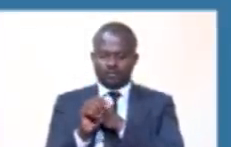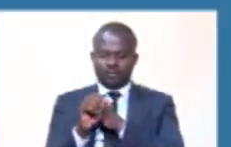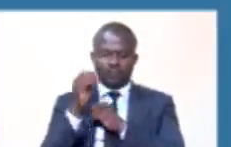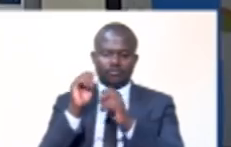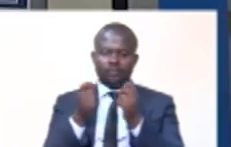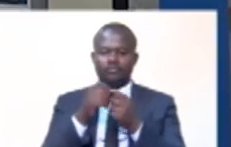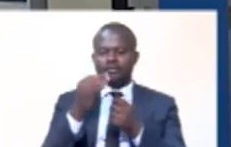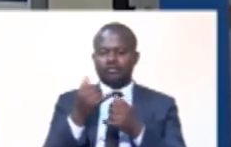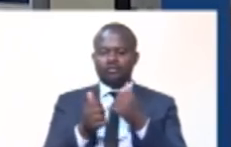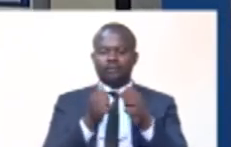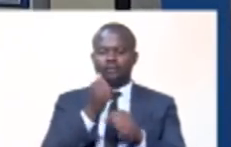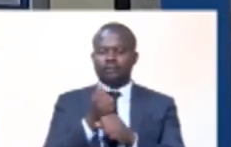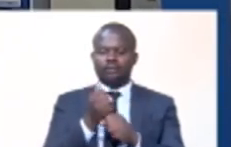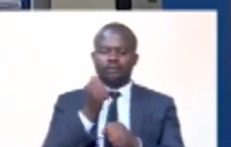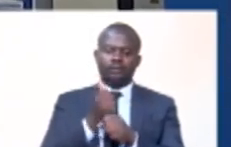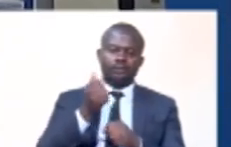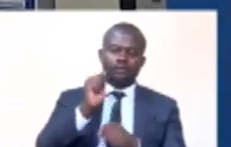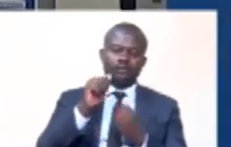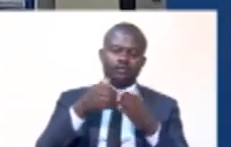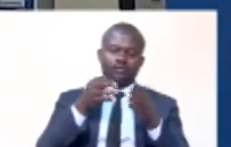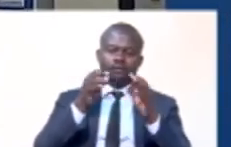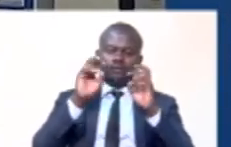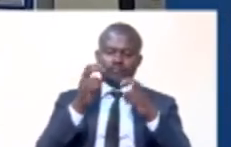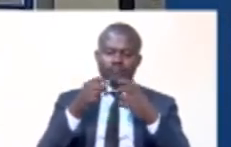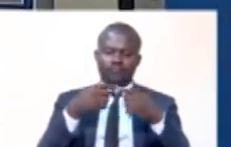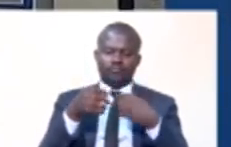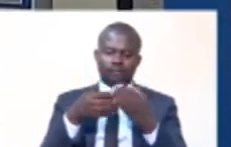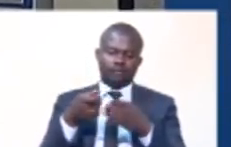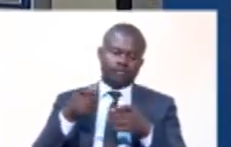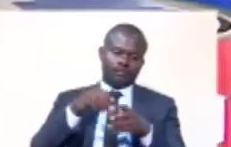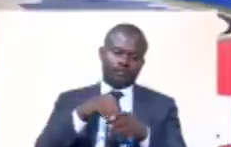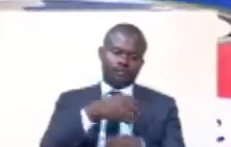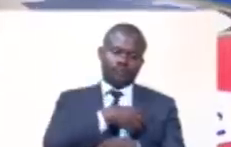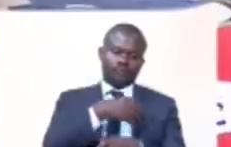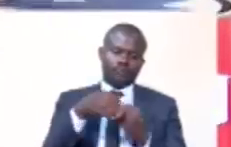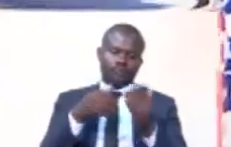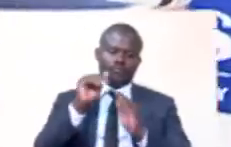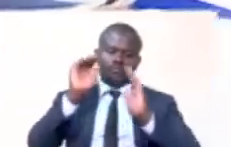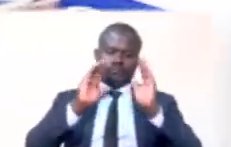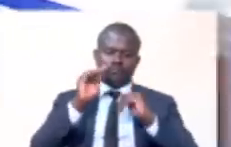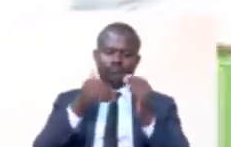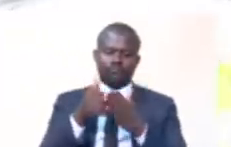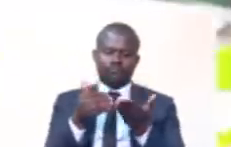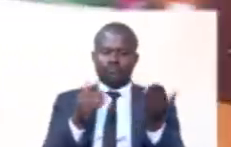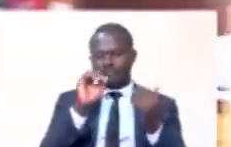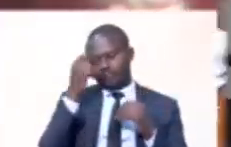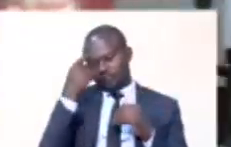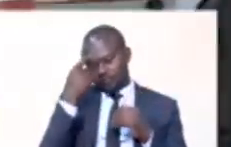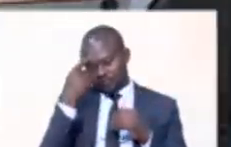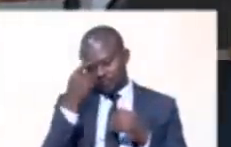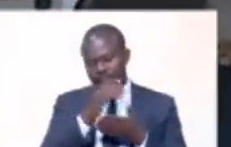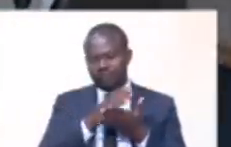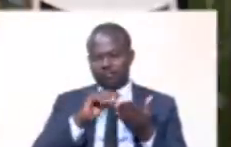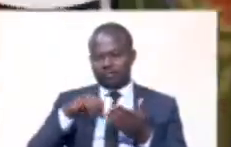mwaka. Abikorera basobanura ko gukomeza kuzahuka k'ubukungu kwagiye kugirwamo uruhare rukomeye no kuba leta yaragize bimwe